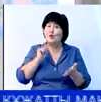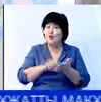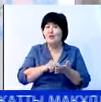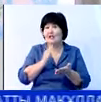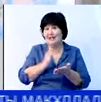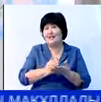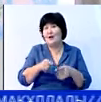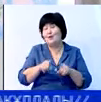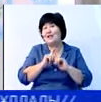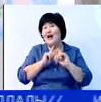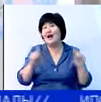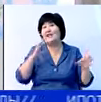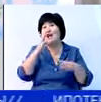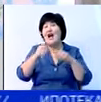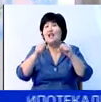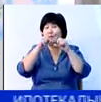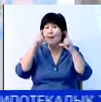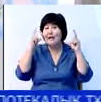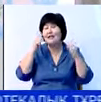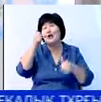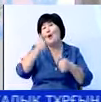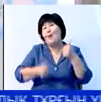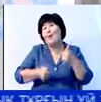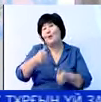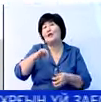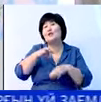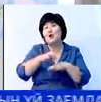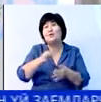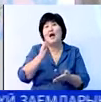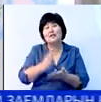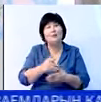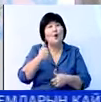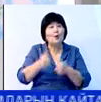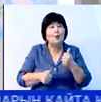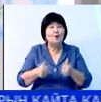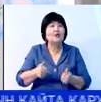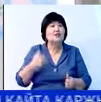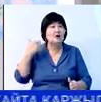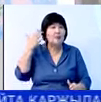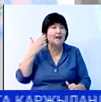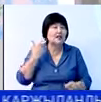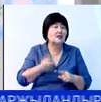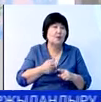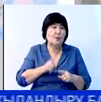осы ғажайып әлем маскалары конкурсын ұйымдастырып отырмыз. Конкурстың мақсаты